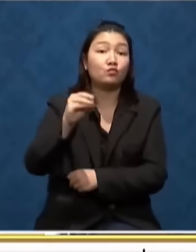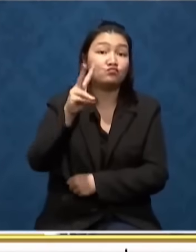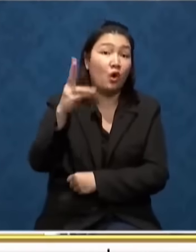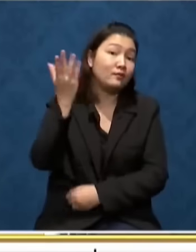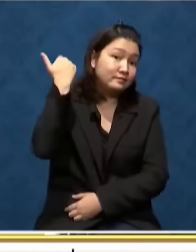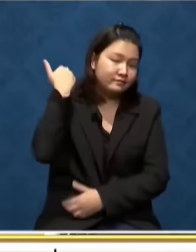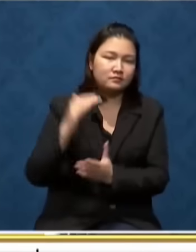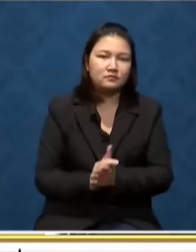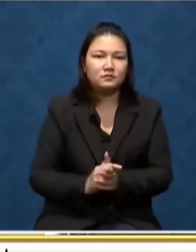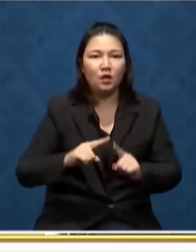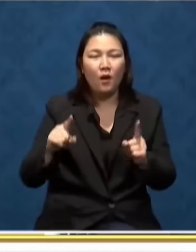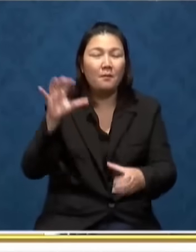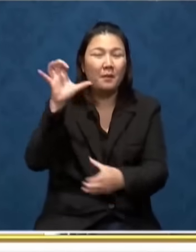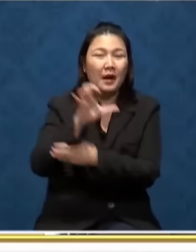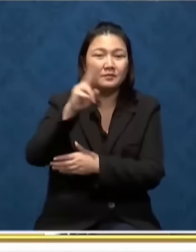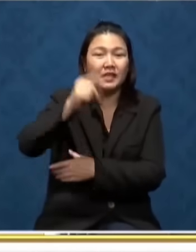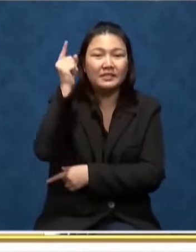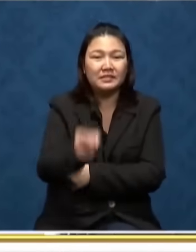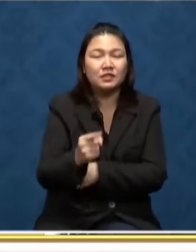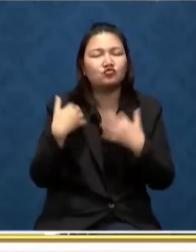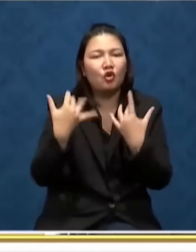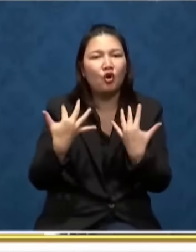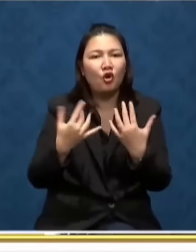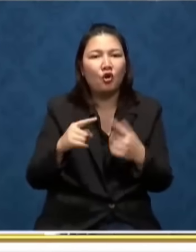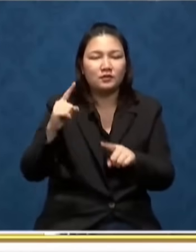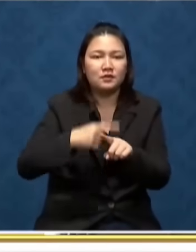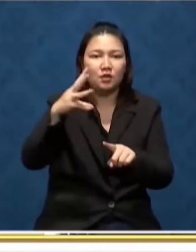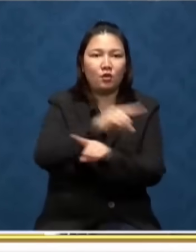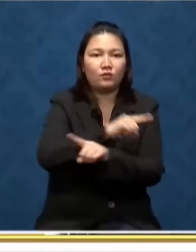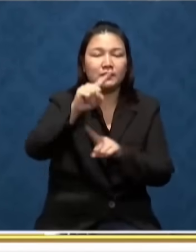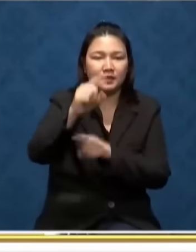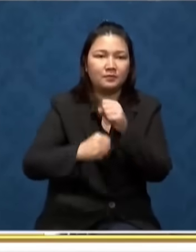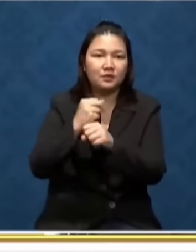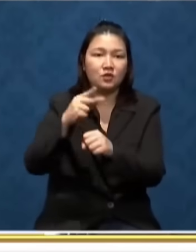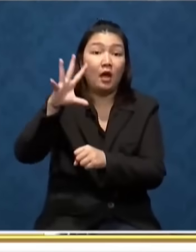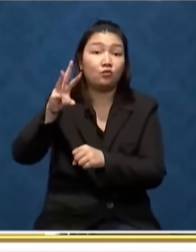แต่ปัจจุบันครับใช้จริงครับท่านประธานต้องรอจนถึงวันที่ 1มิถุนายน